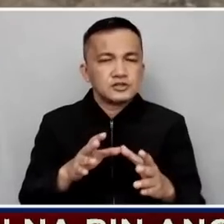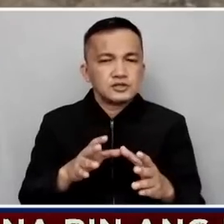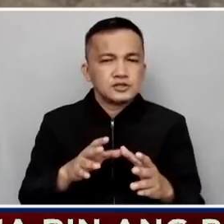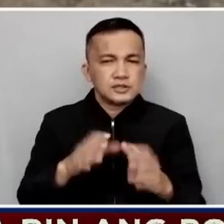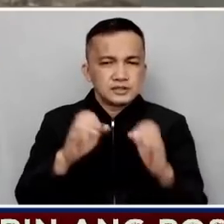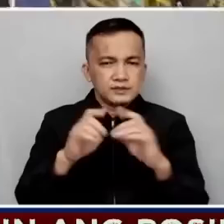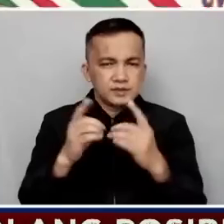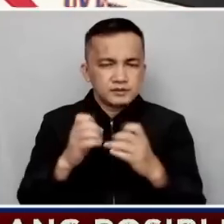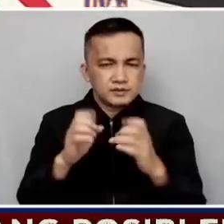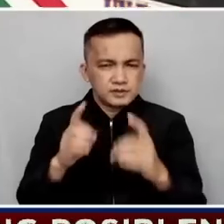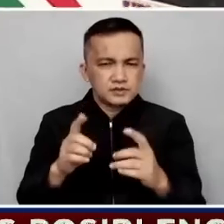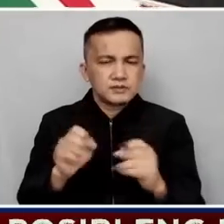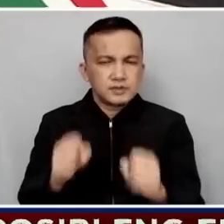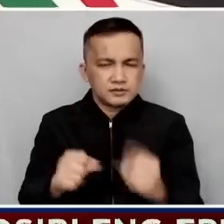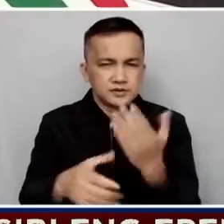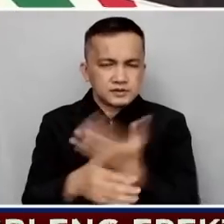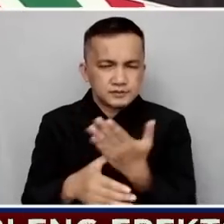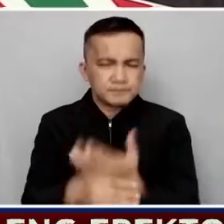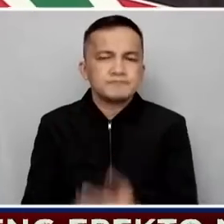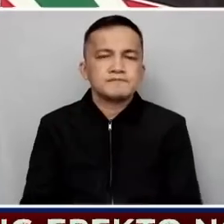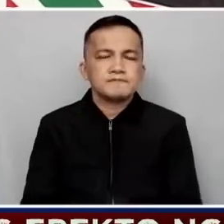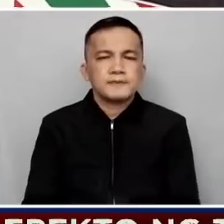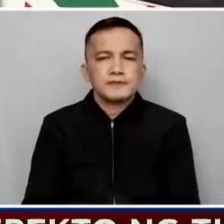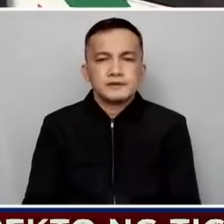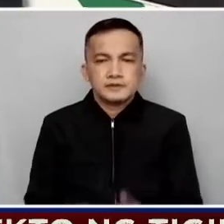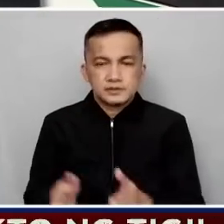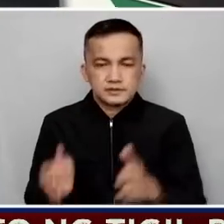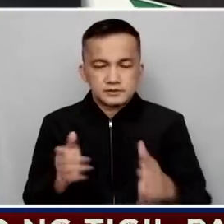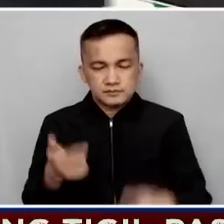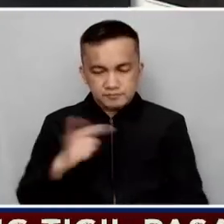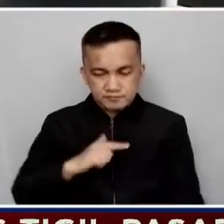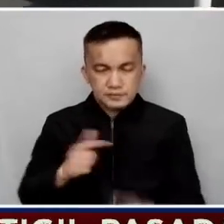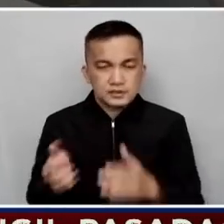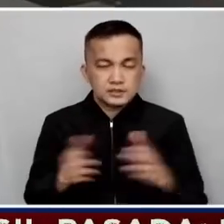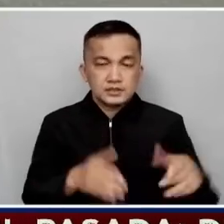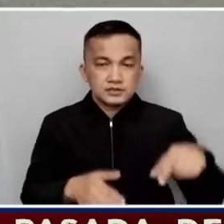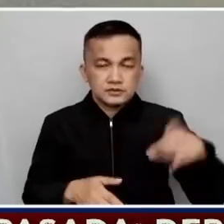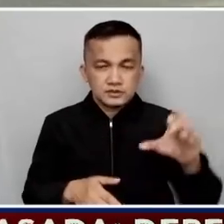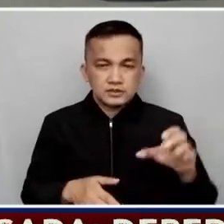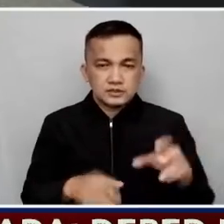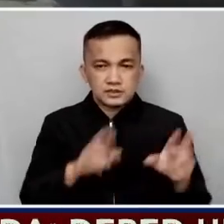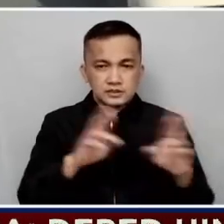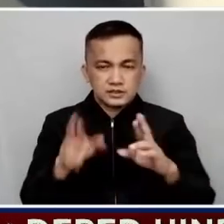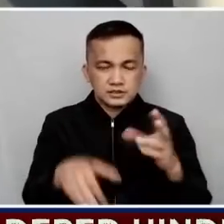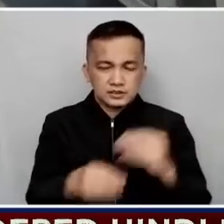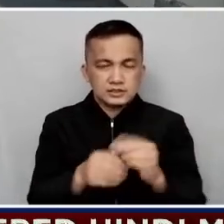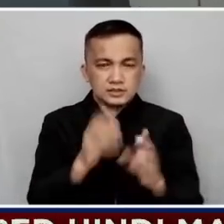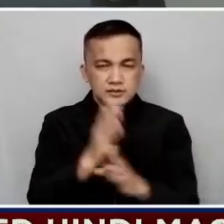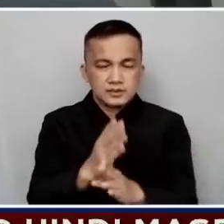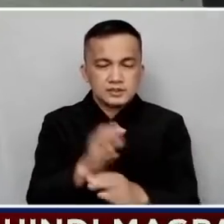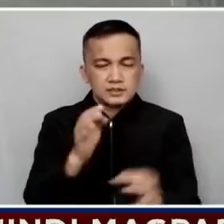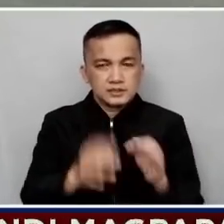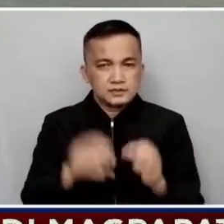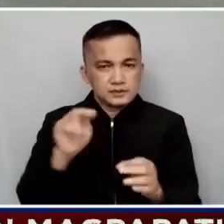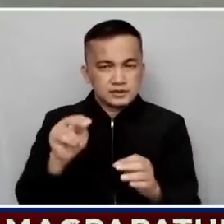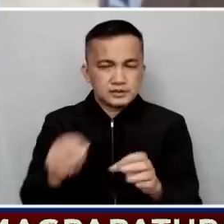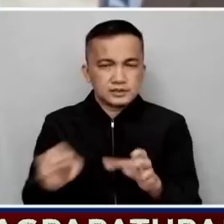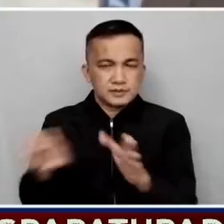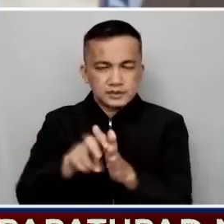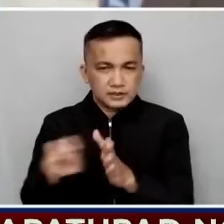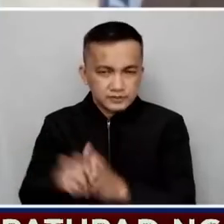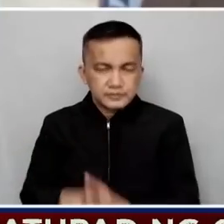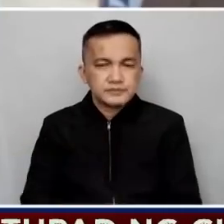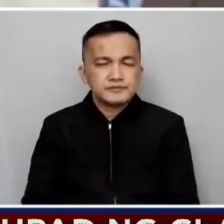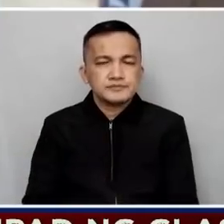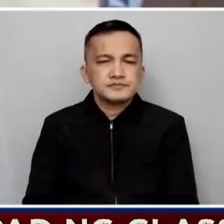maaaring maabala. Sa Quezon City, nakahanda na rin ang mga dagdag na bus sakaling kailanganin ng mga pasahero.